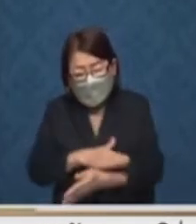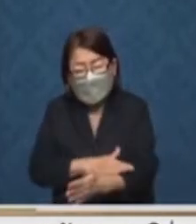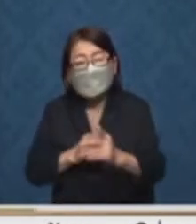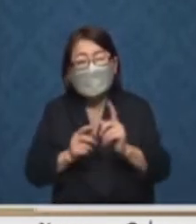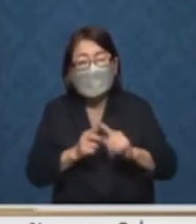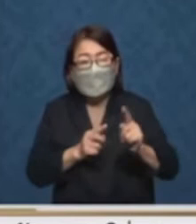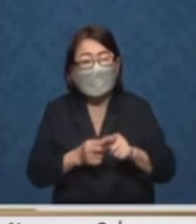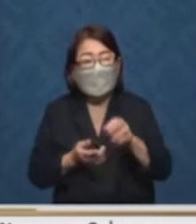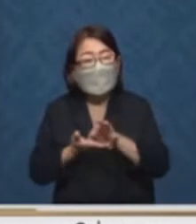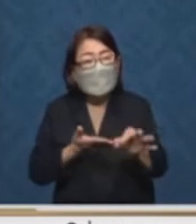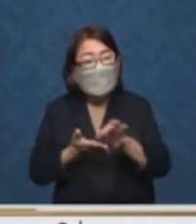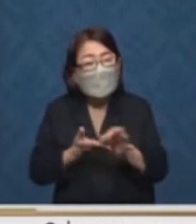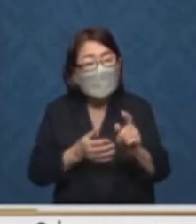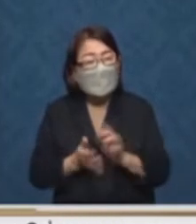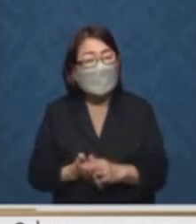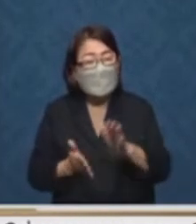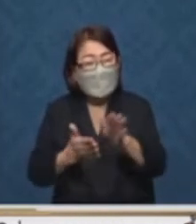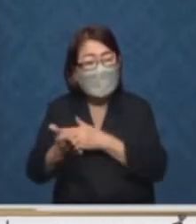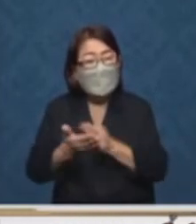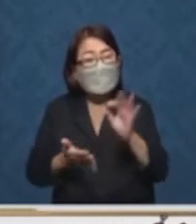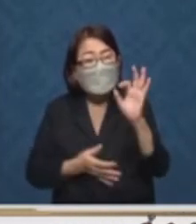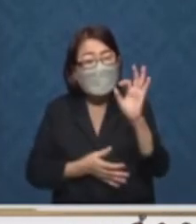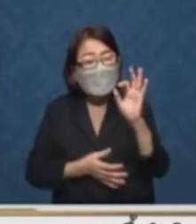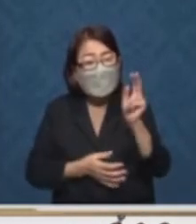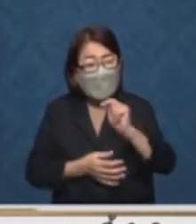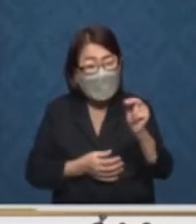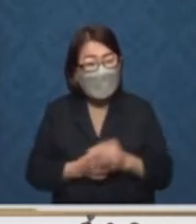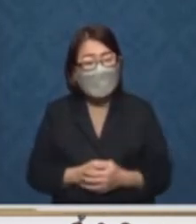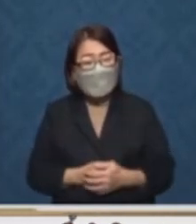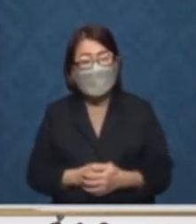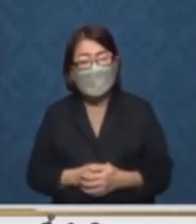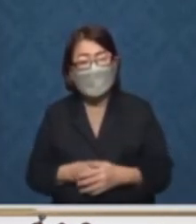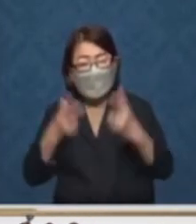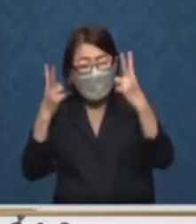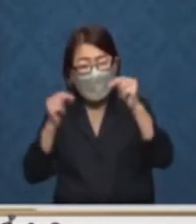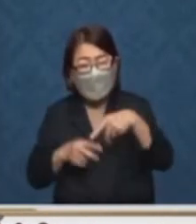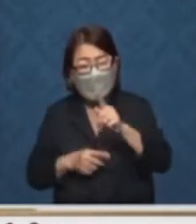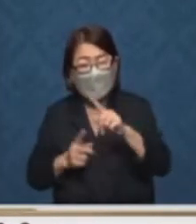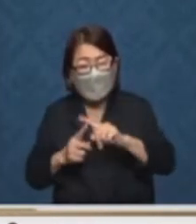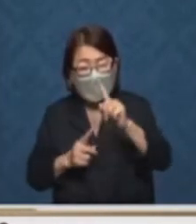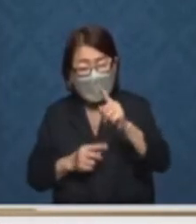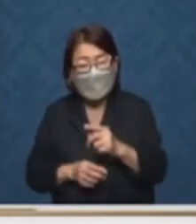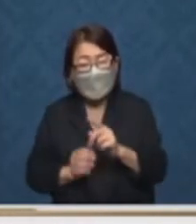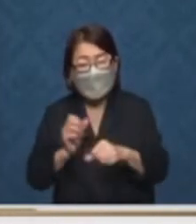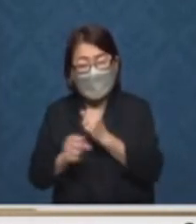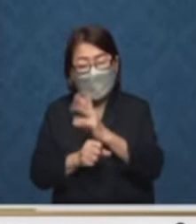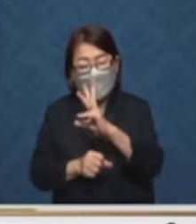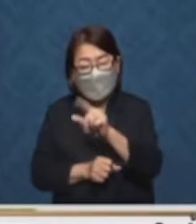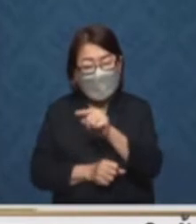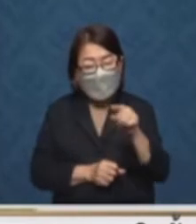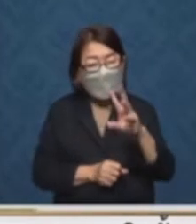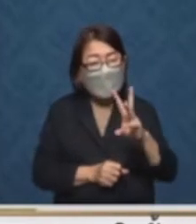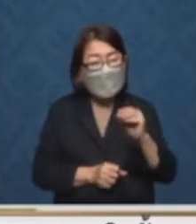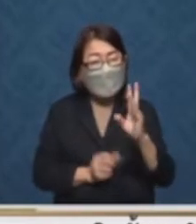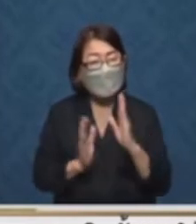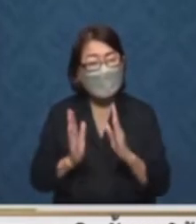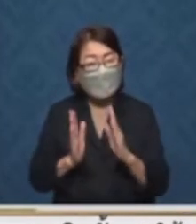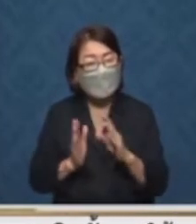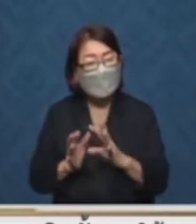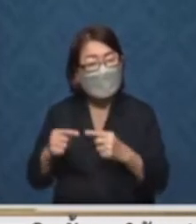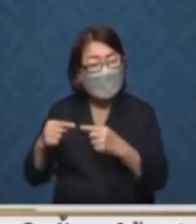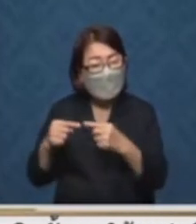ท่านประธานดูสีน้ำเงินนะครับประยุทธ์หนึ่งเนี่ยท่านประธานตั้งแต่60ถึง62ครับแล้วก็ผู